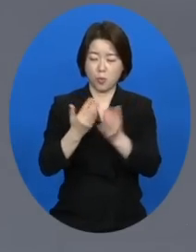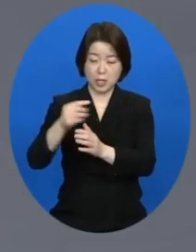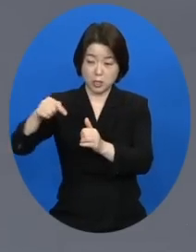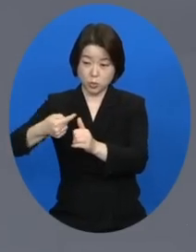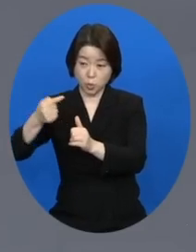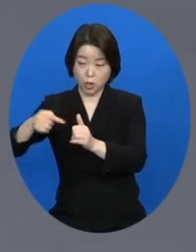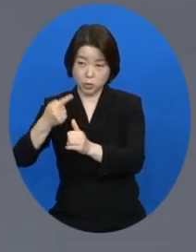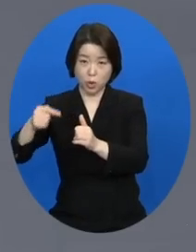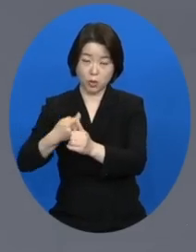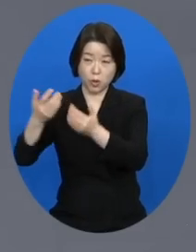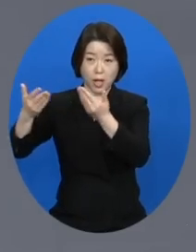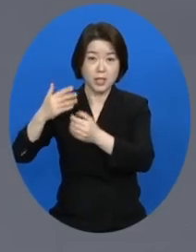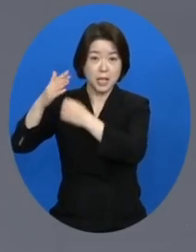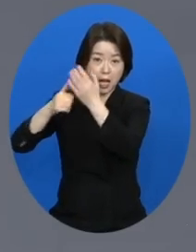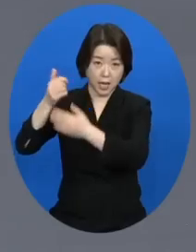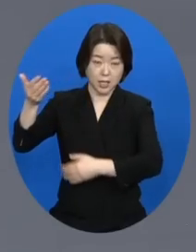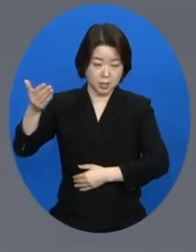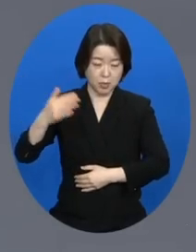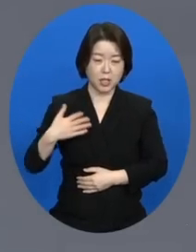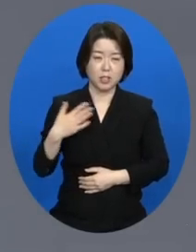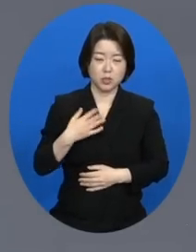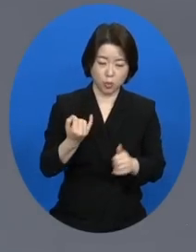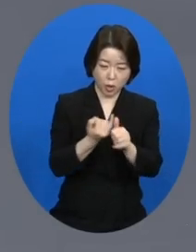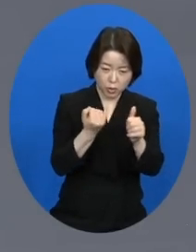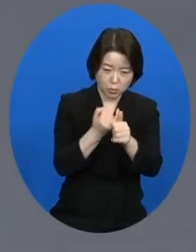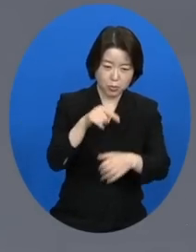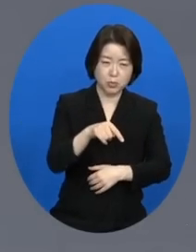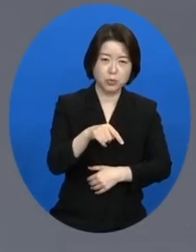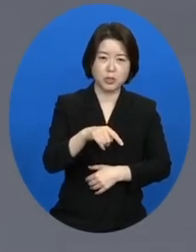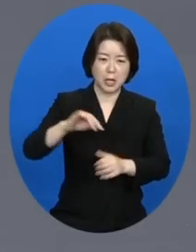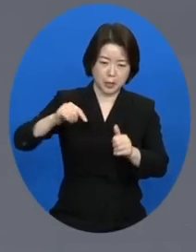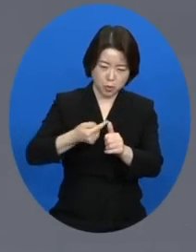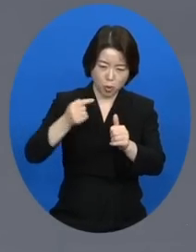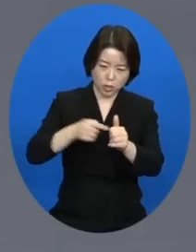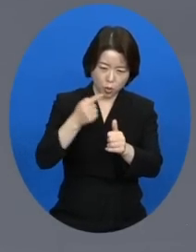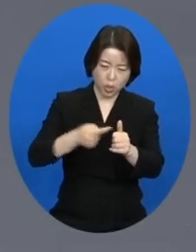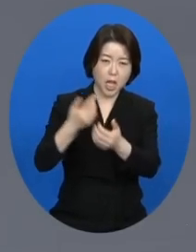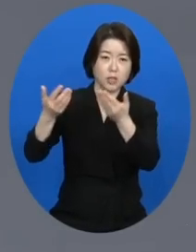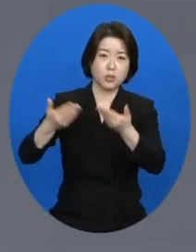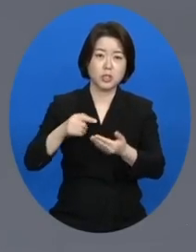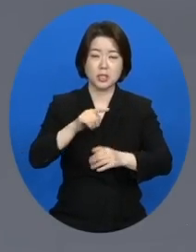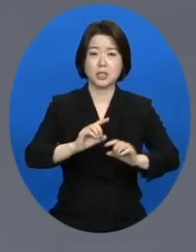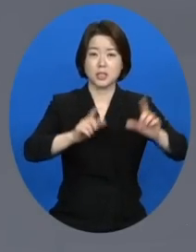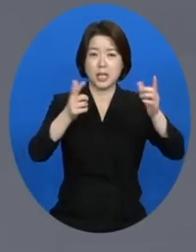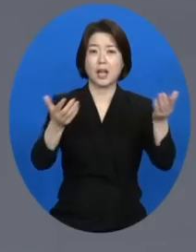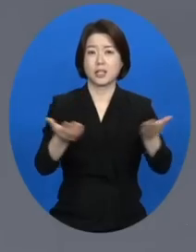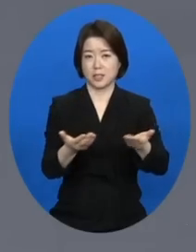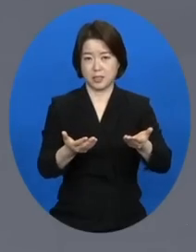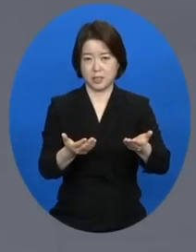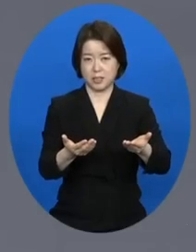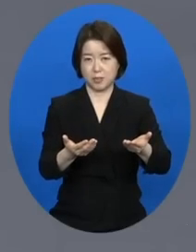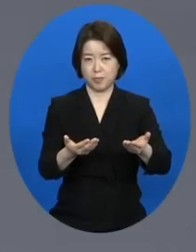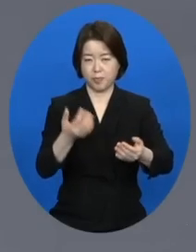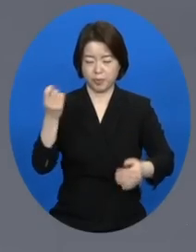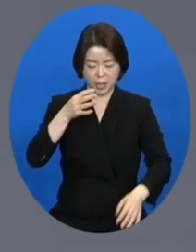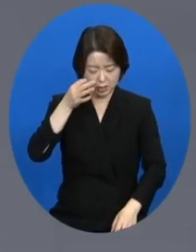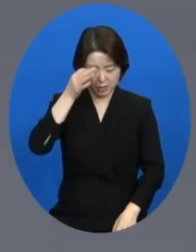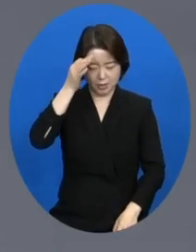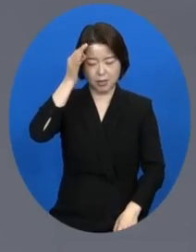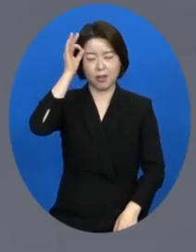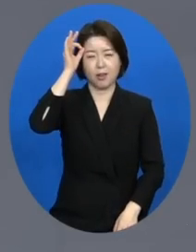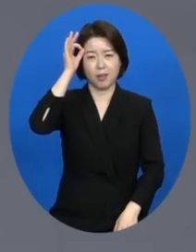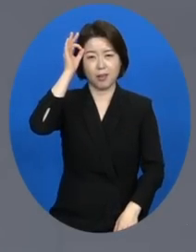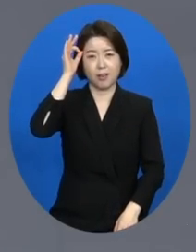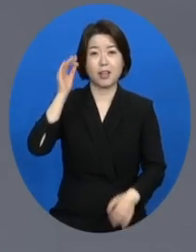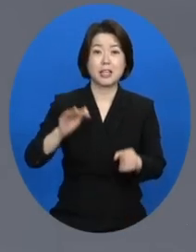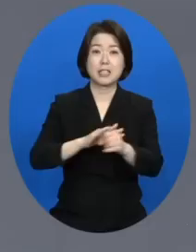하나님께서 저와 아내를 그렇게 조각해 가시는 바로 그날 그 사건 다시 한번 그것이 생각이 났습니다.